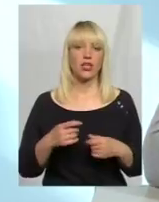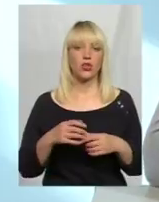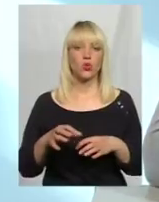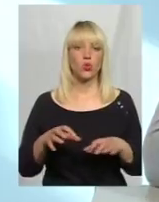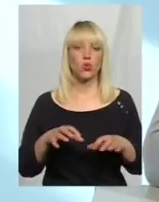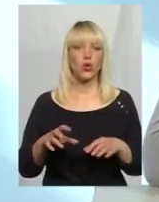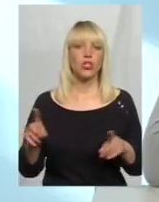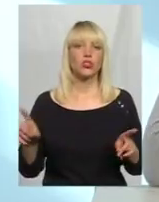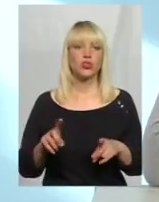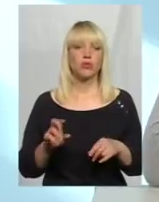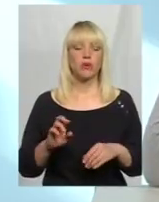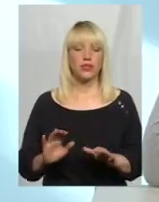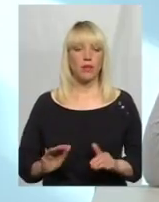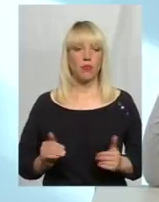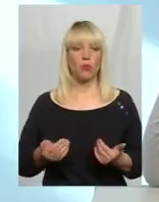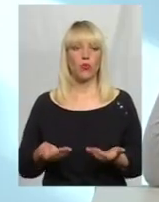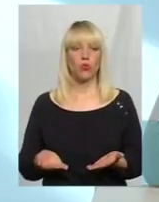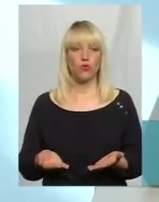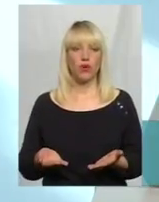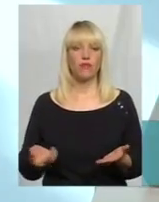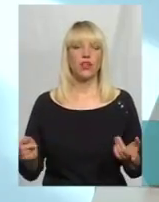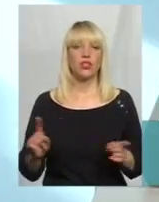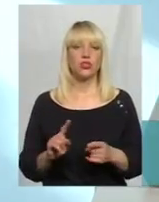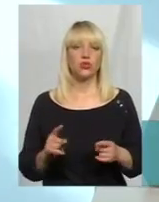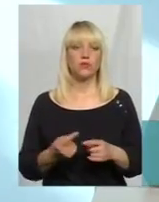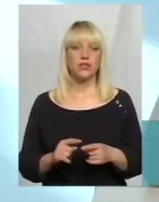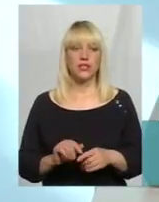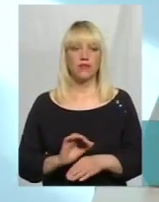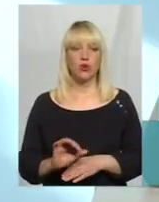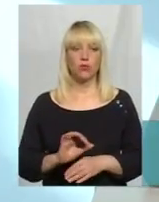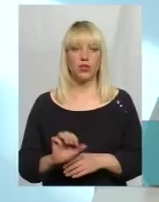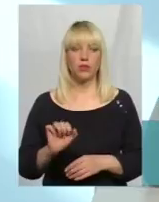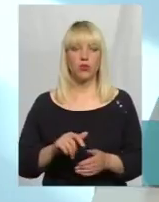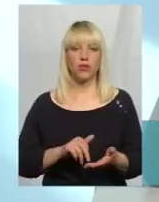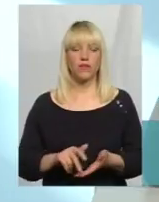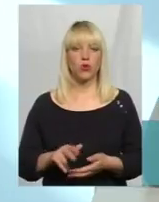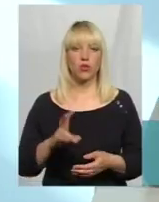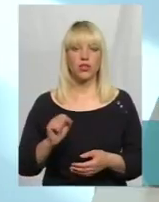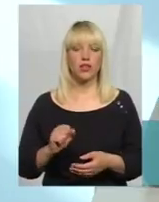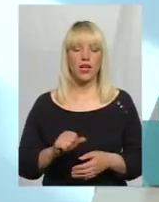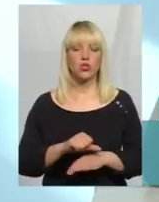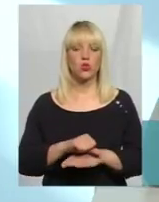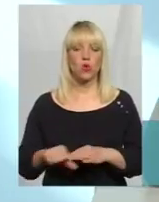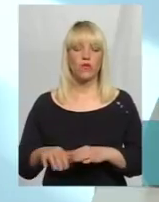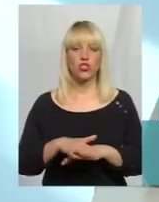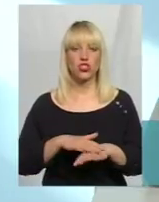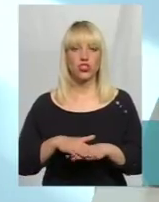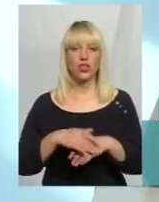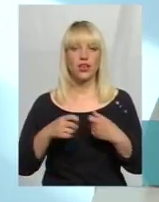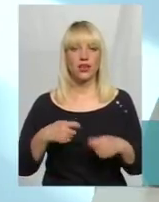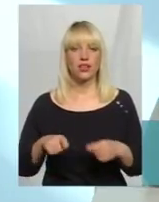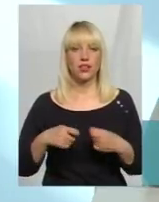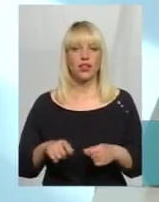би запропонував для того, аби ці виробники могли виходити на зовнішні ринки. Немає програми